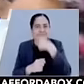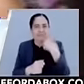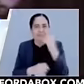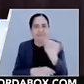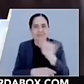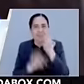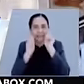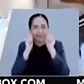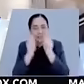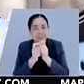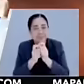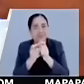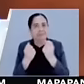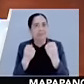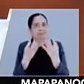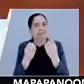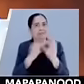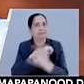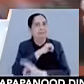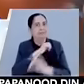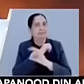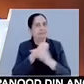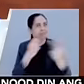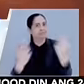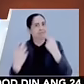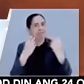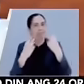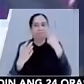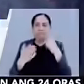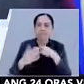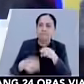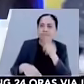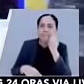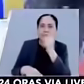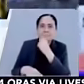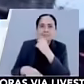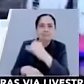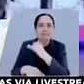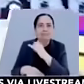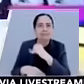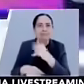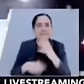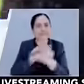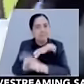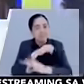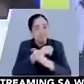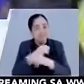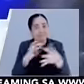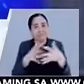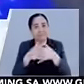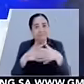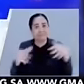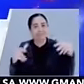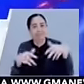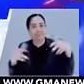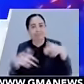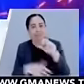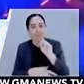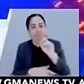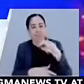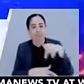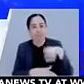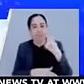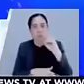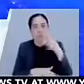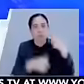na maging ilang foreign artists, napansin ang kanilang impersonators. Ang American rapper na si Snoop Dogg, nirepost pa sa